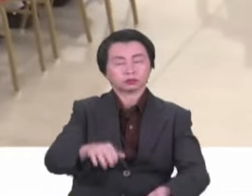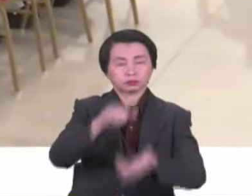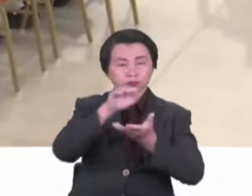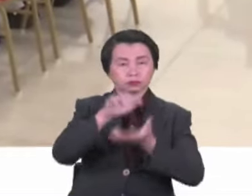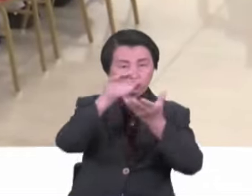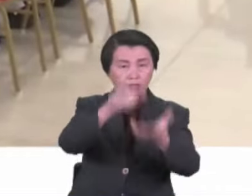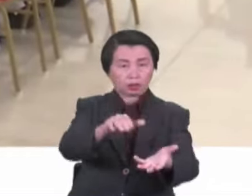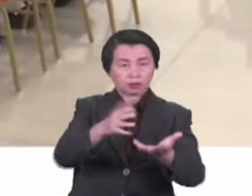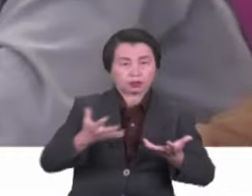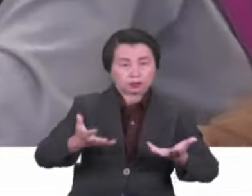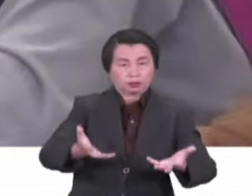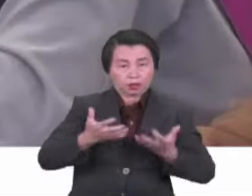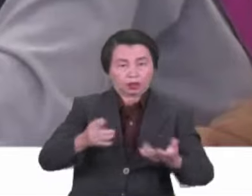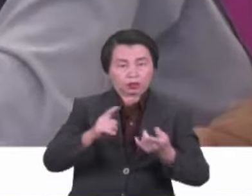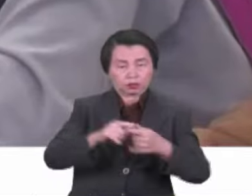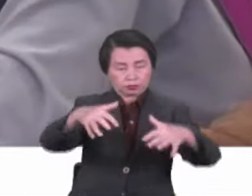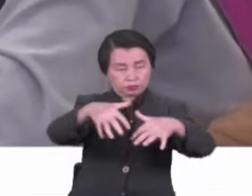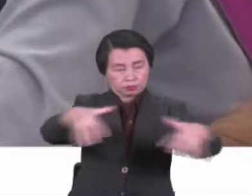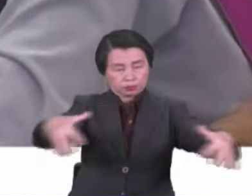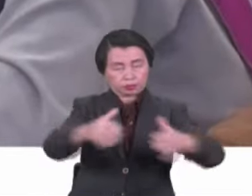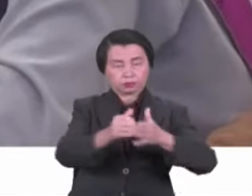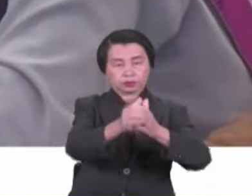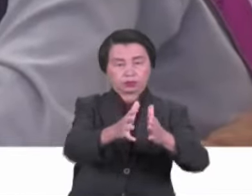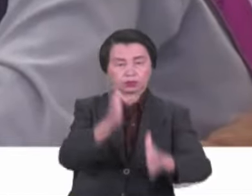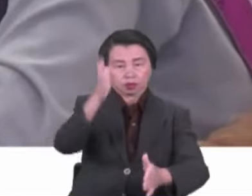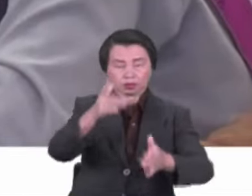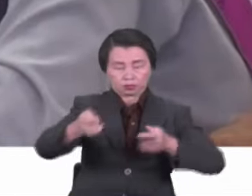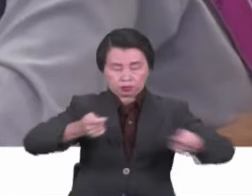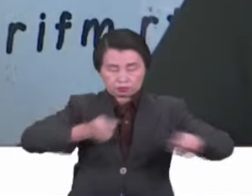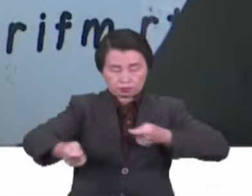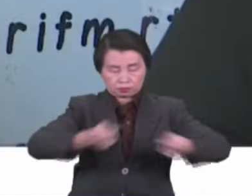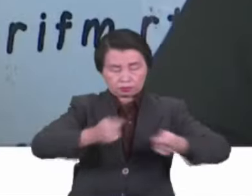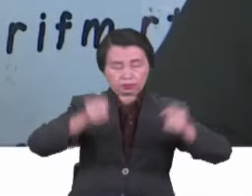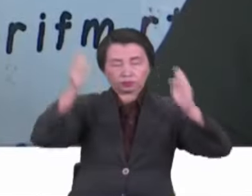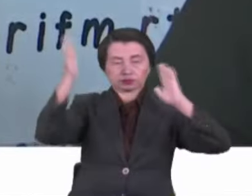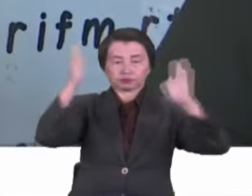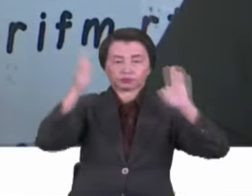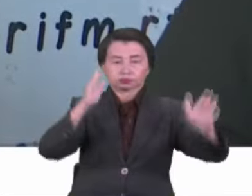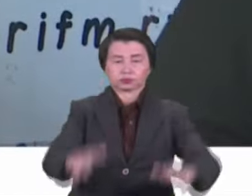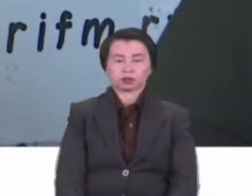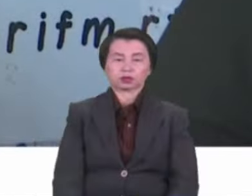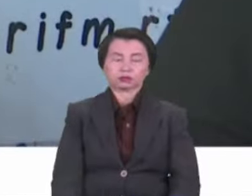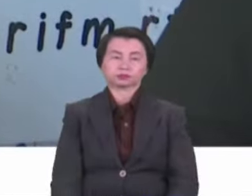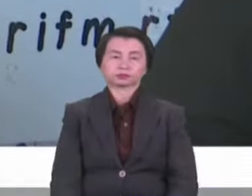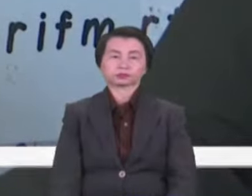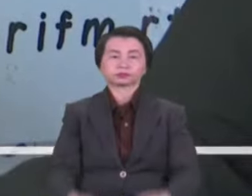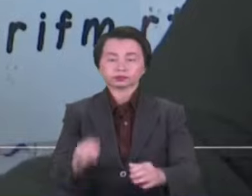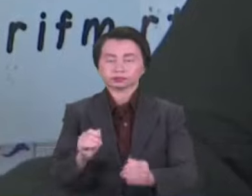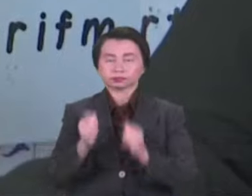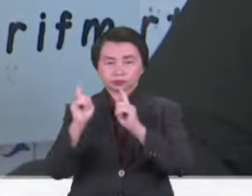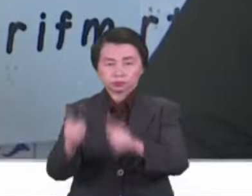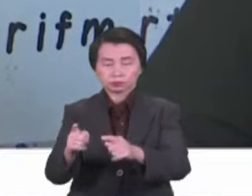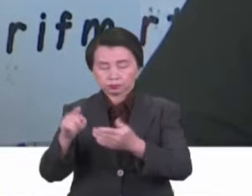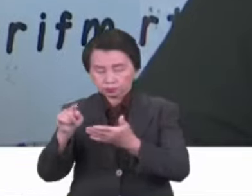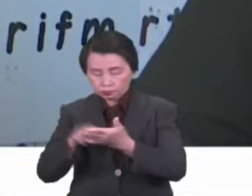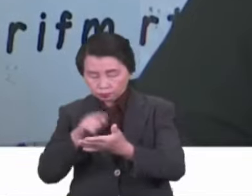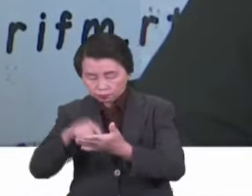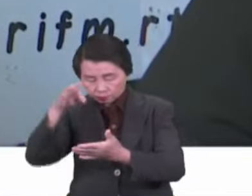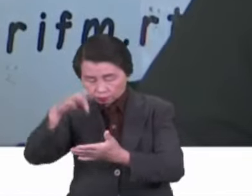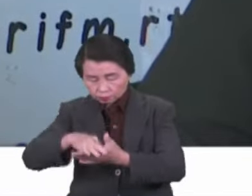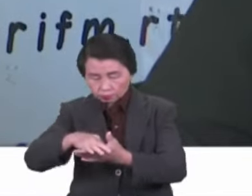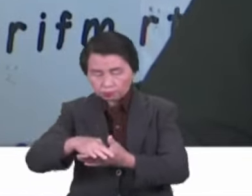menyampaikan hasrat mereka kepada barisan kepimpinan yang bakal mentadbir negara. Dengan mengundi, kita dapat menghantar isyarat